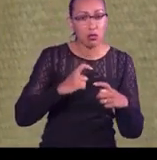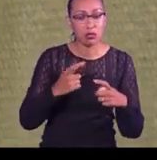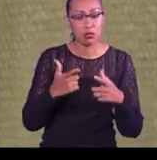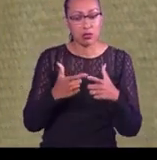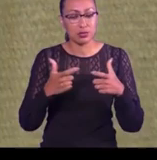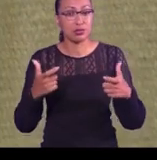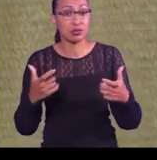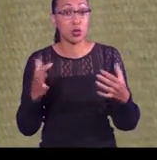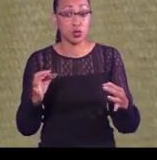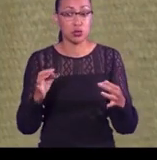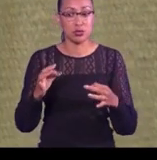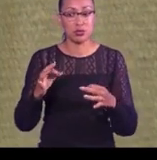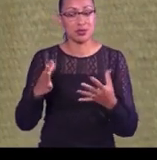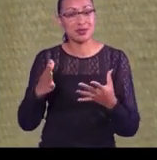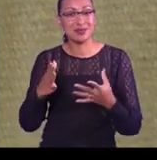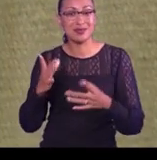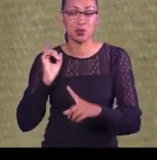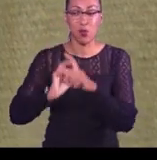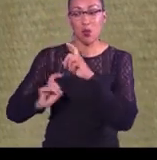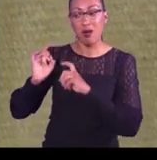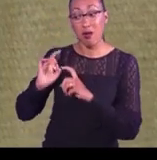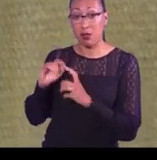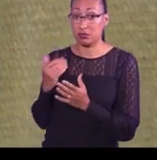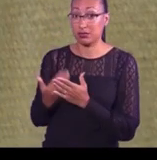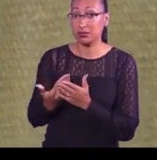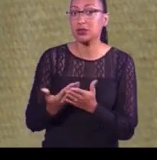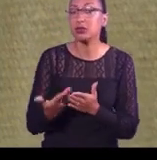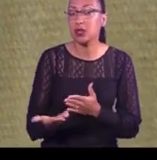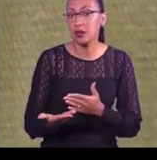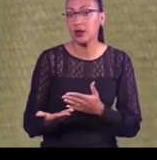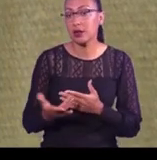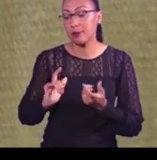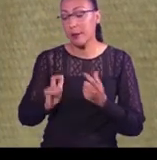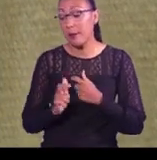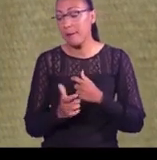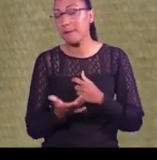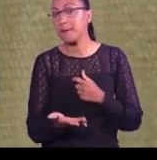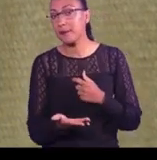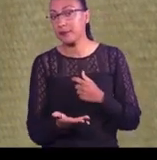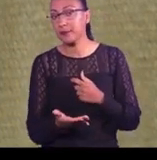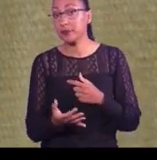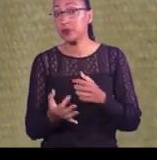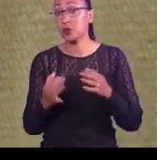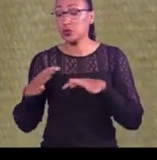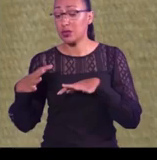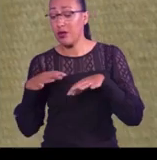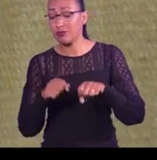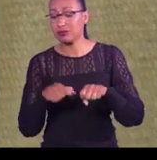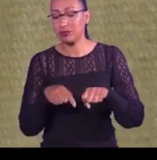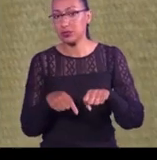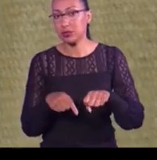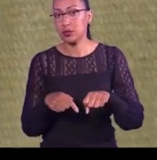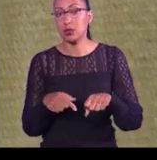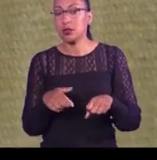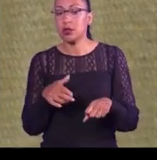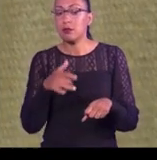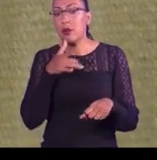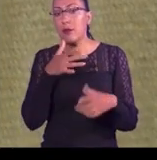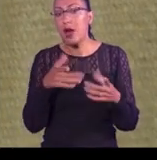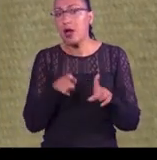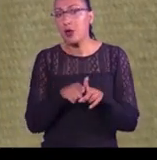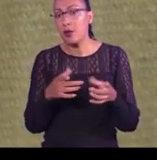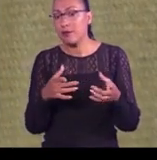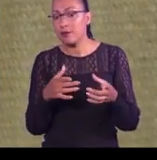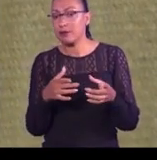que l'histoire a commencé, a permis de construire des dynamiques. Et cette occupation ne peut pas se réduire à une estimation, à un